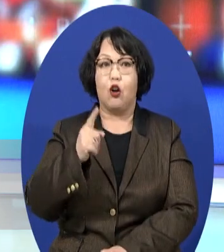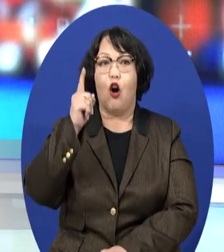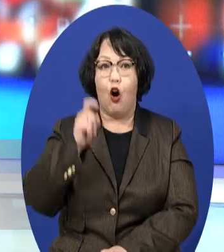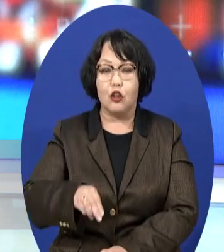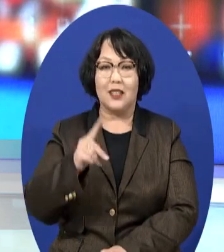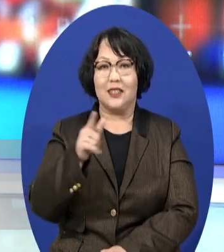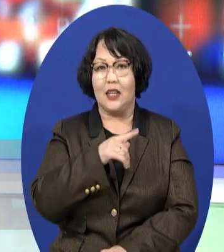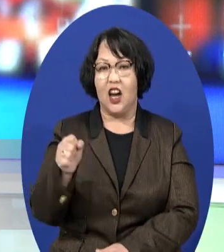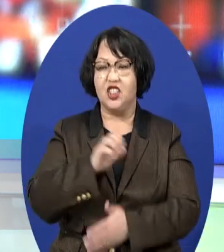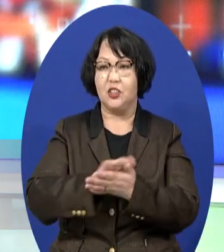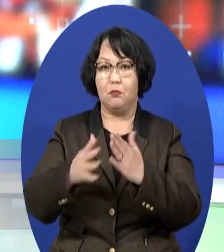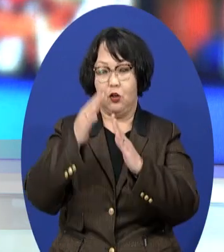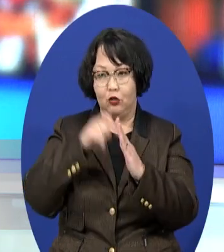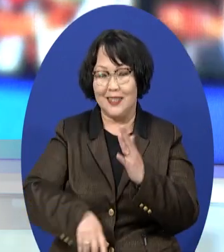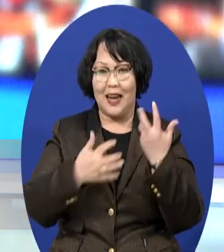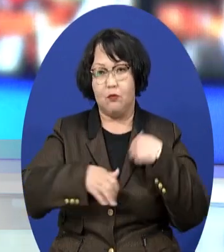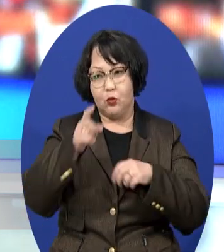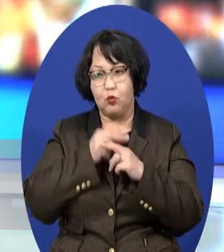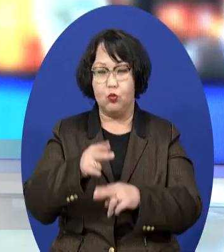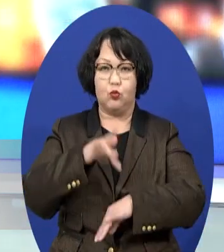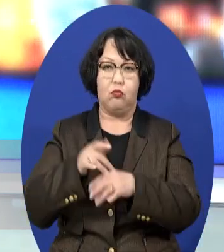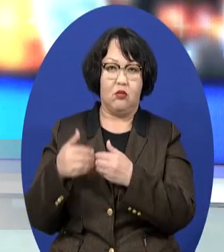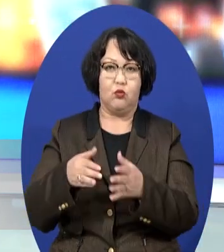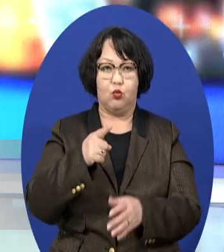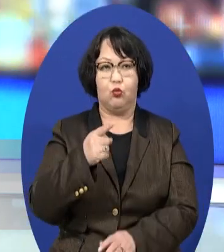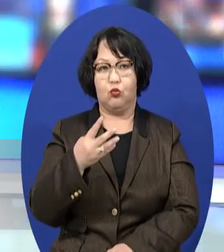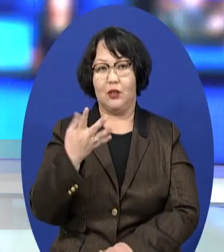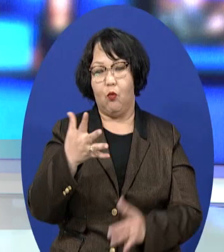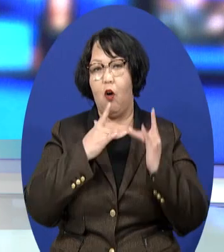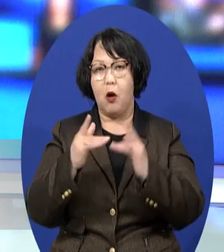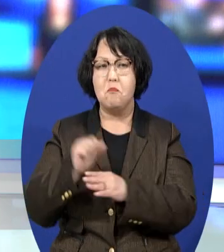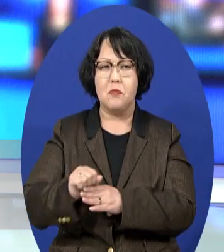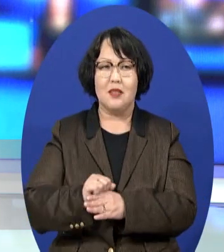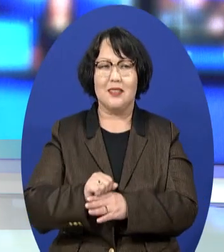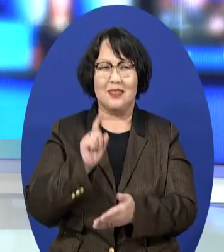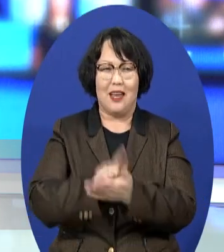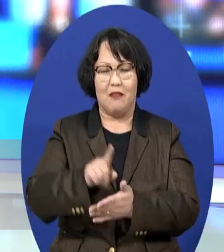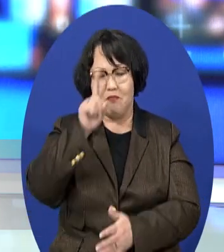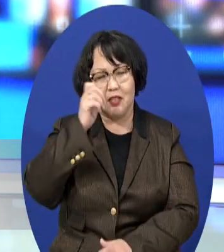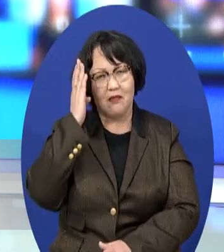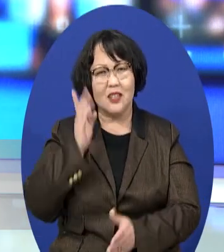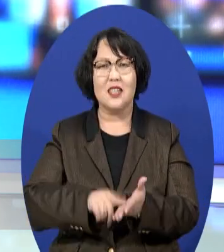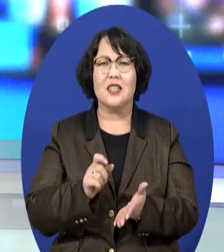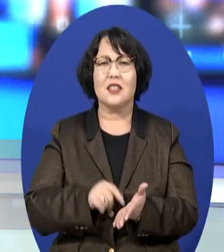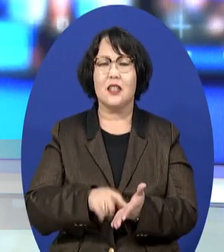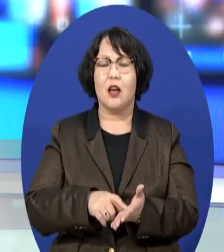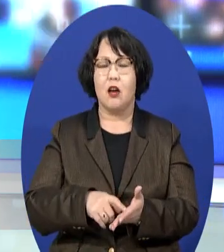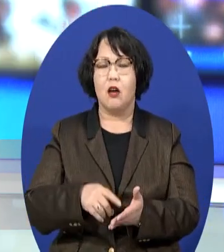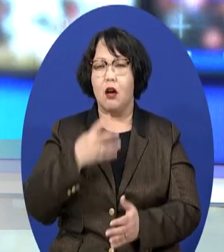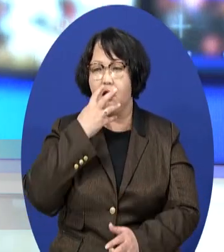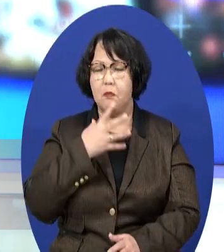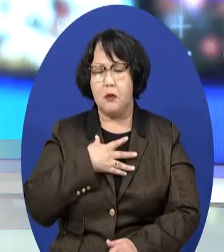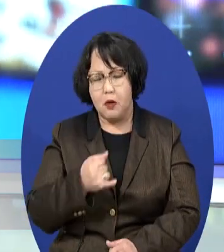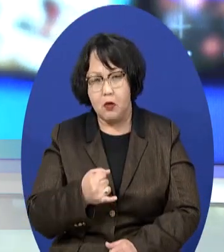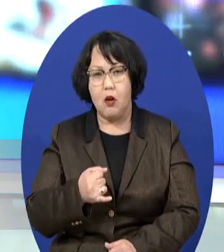байранд яралтай тусламжийн төв байгуулж 145 ор дэлгээд байна. Яралтай тусламжийн төвд зайлшгүй хэвтэн эмчлүүлэх шаардлагатай ор хүлээж байгаа иргэдийг